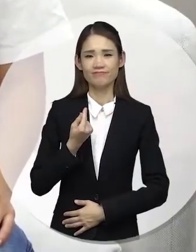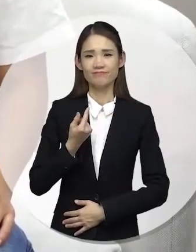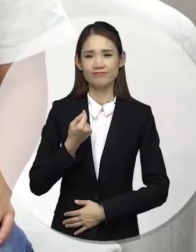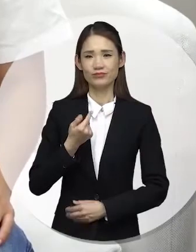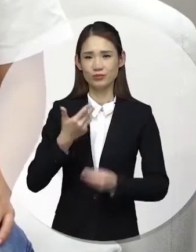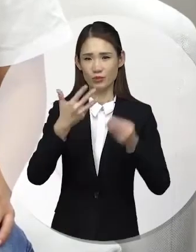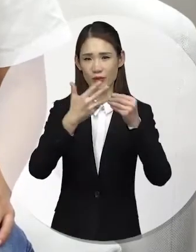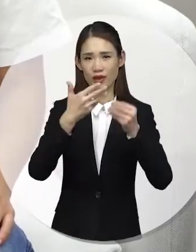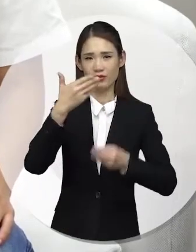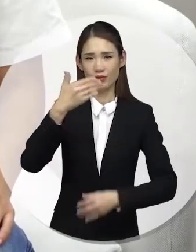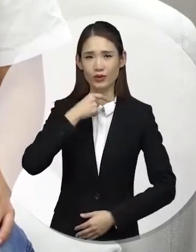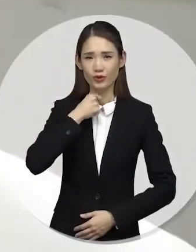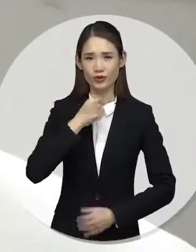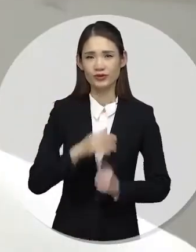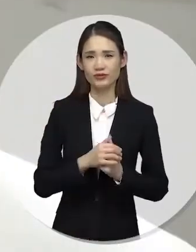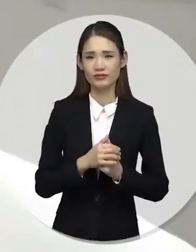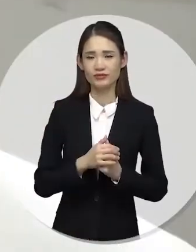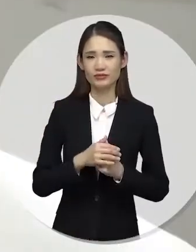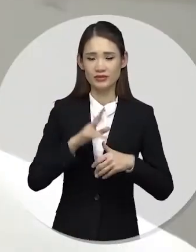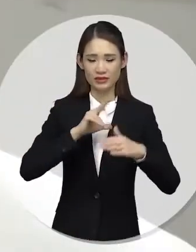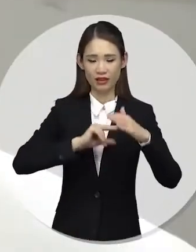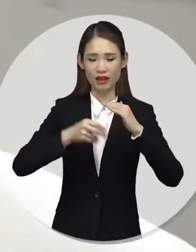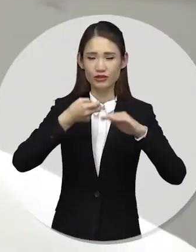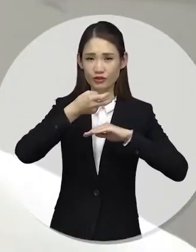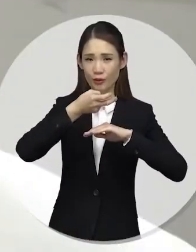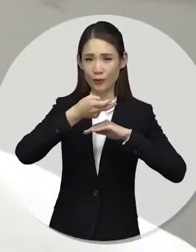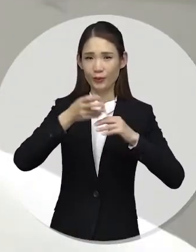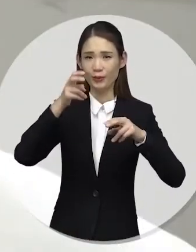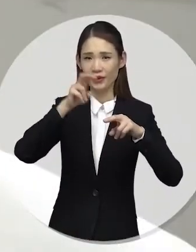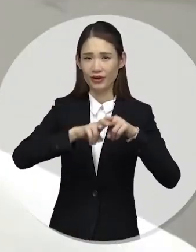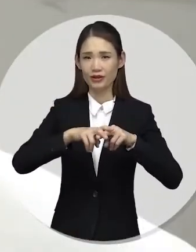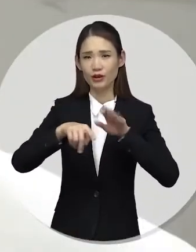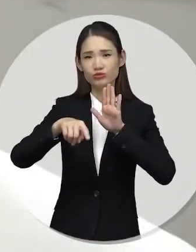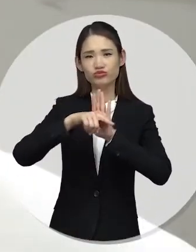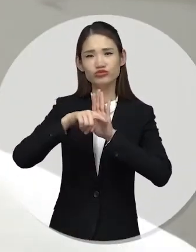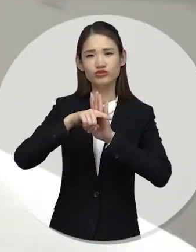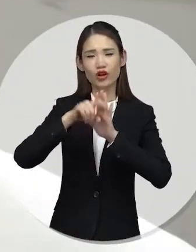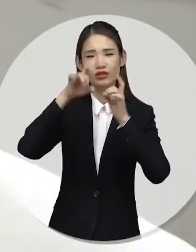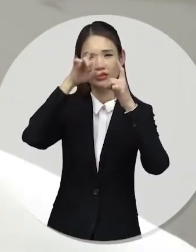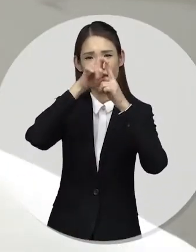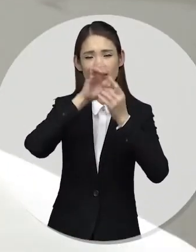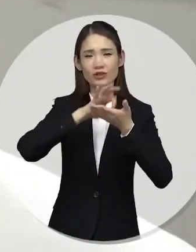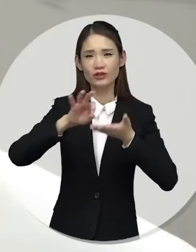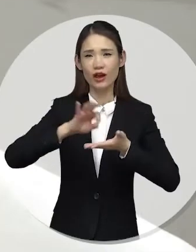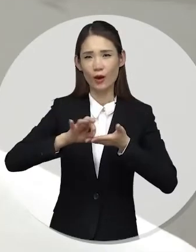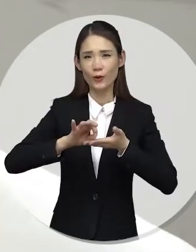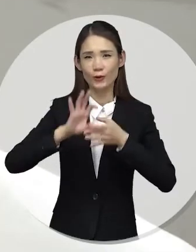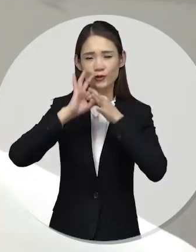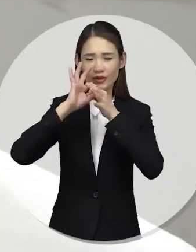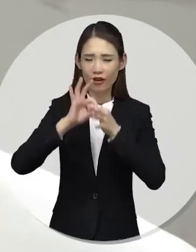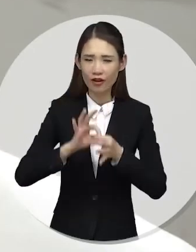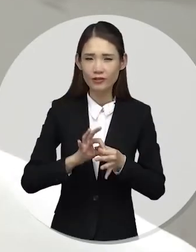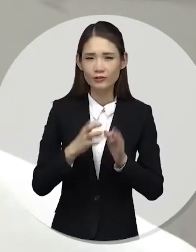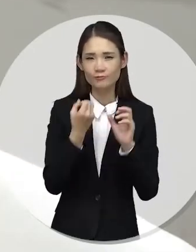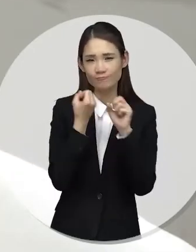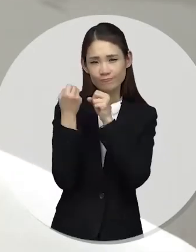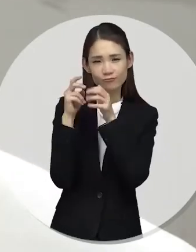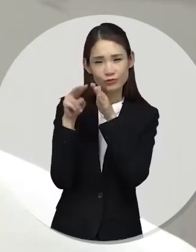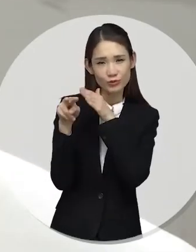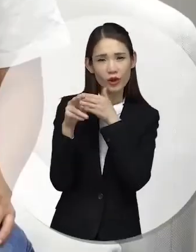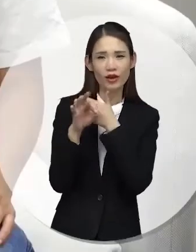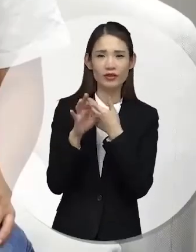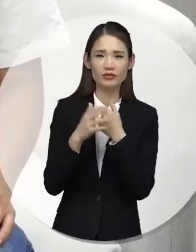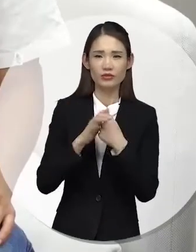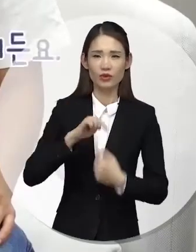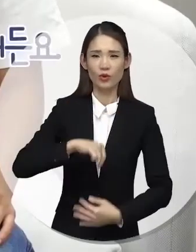저도 8번 하고 싶은데요. 대중교통에서 부정적인 단어의 사용을 하고 이용을 계속 기피하고